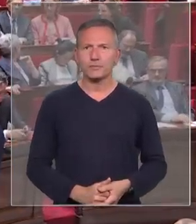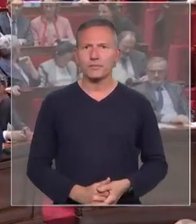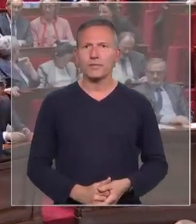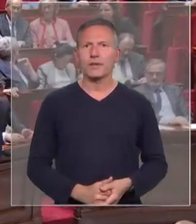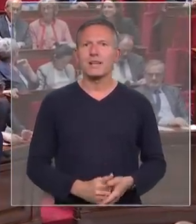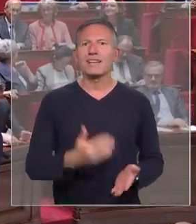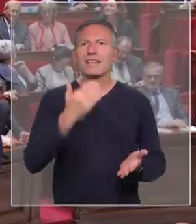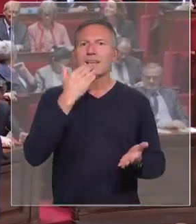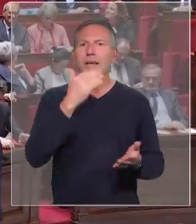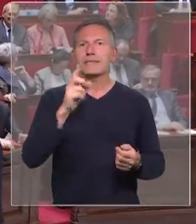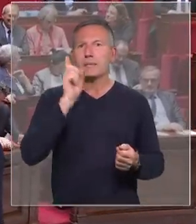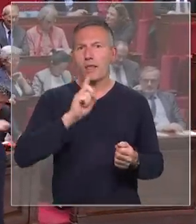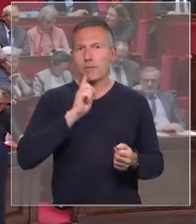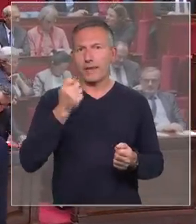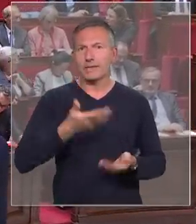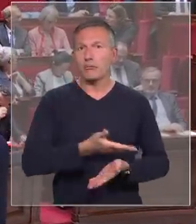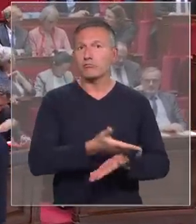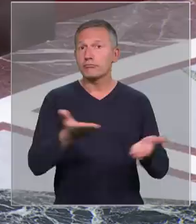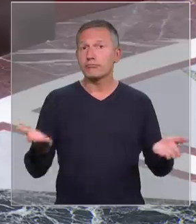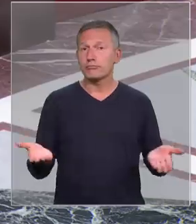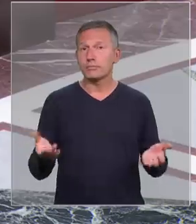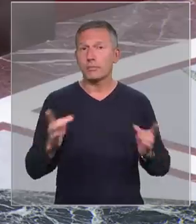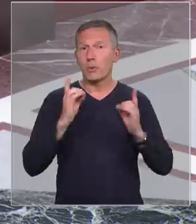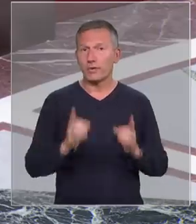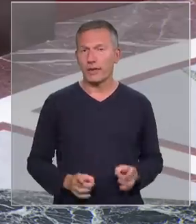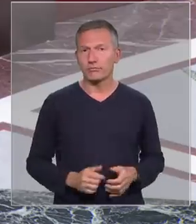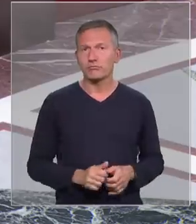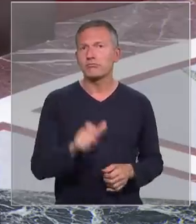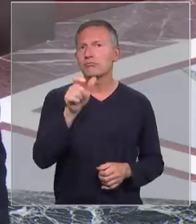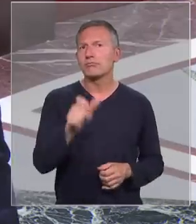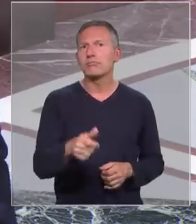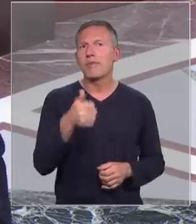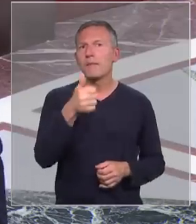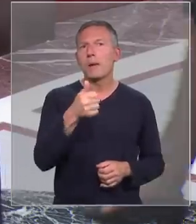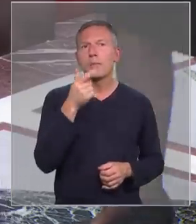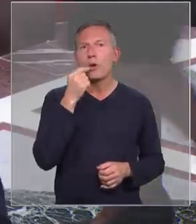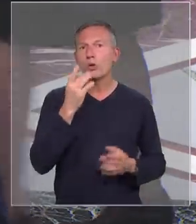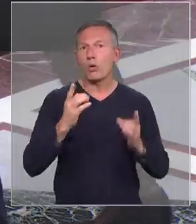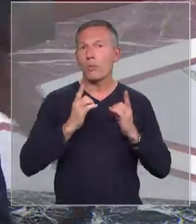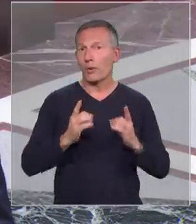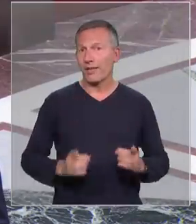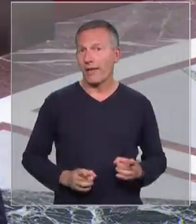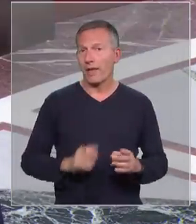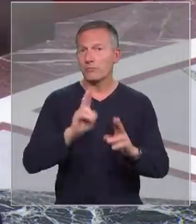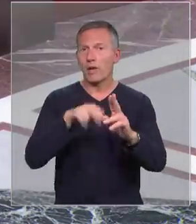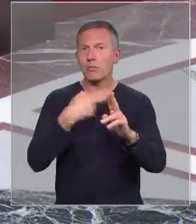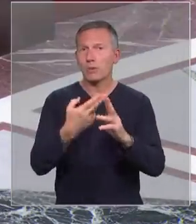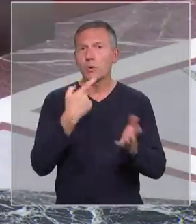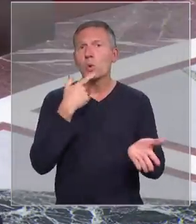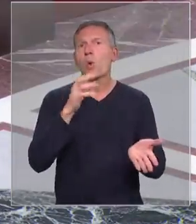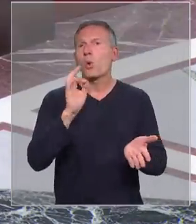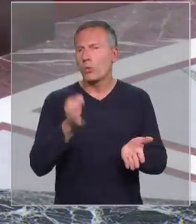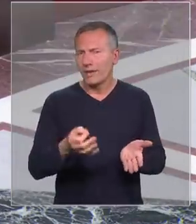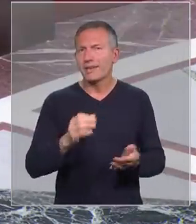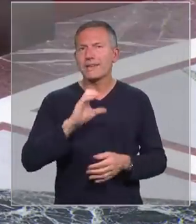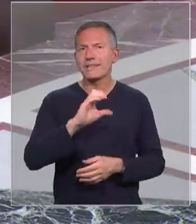Merci, Madame la Présidente, Mesdames et Messieurs les députés, Monsieur le député Inaki Echaniz. Oui, le